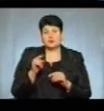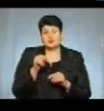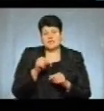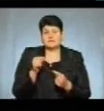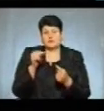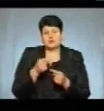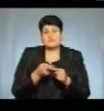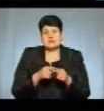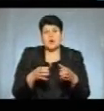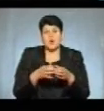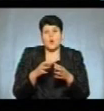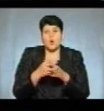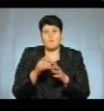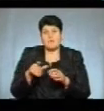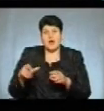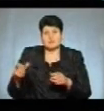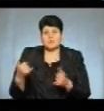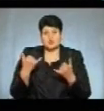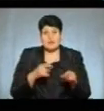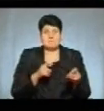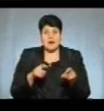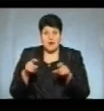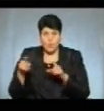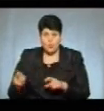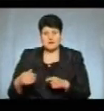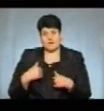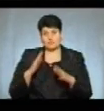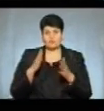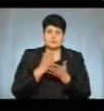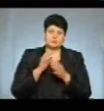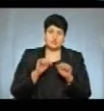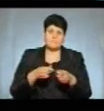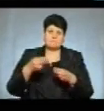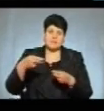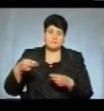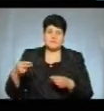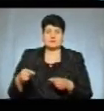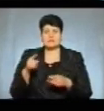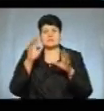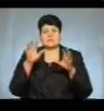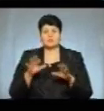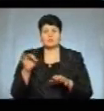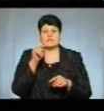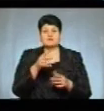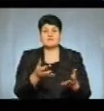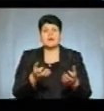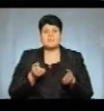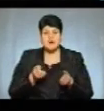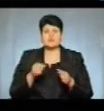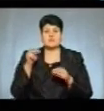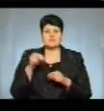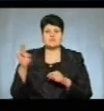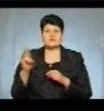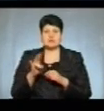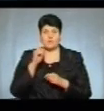ці громади, які на сьогодні переходять, я вже буду мати можливість їм підписувати статут про те, що вони приймаються в Православну